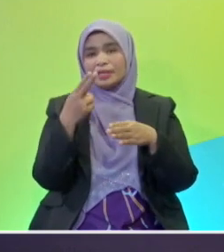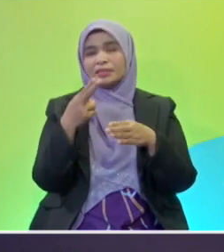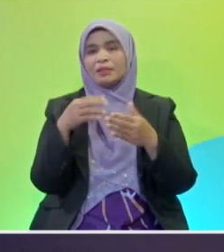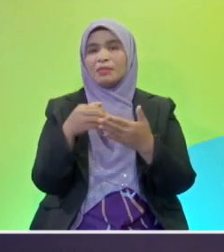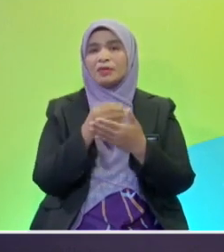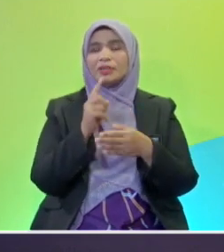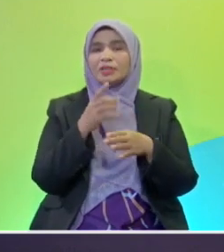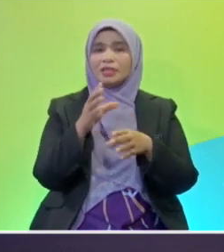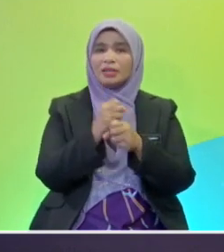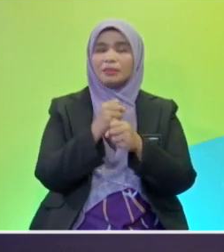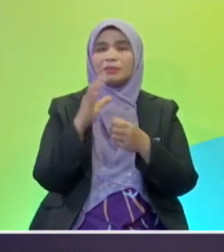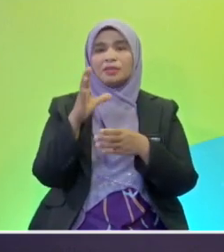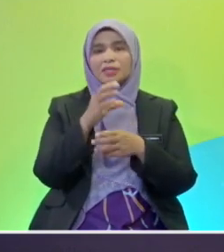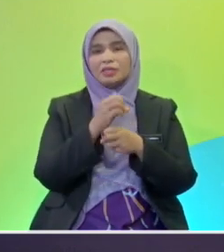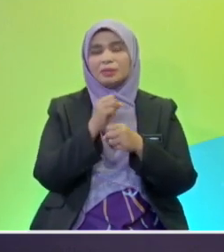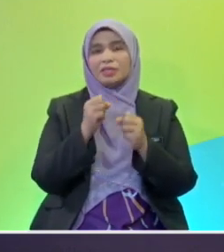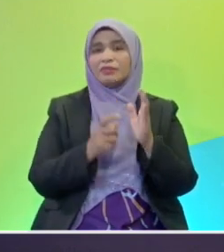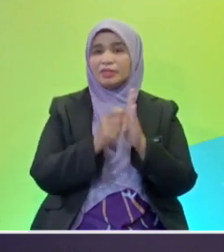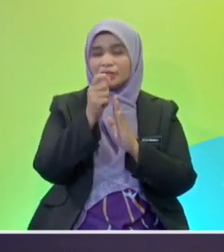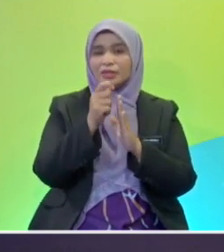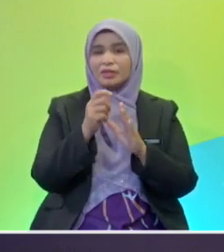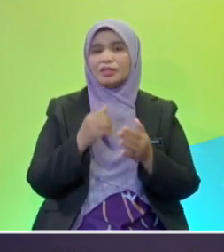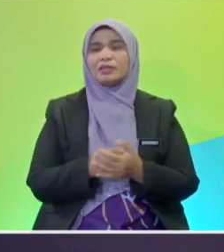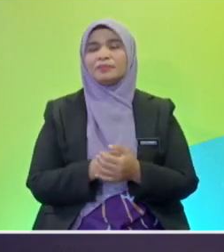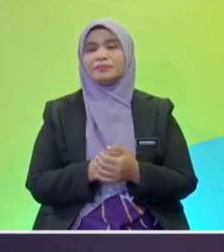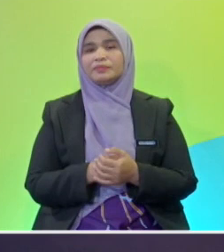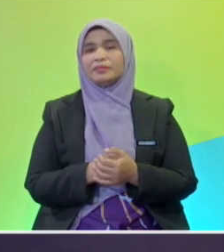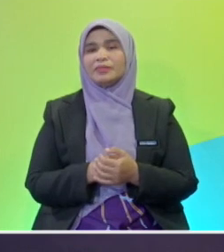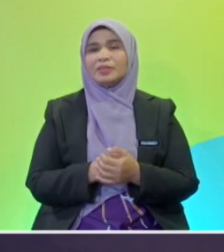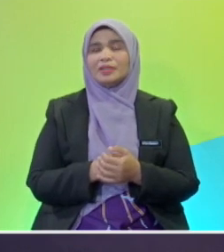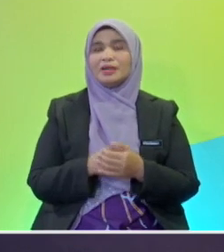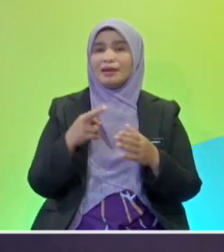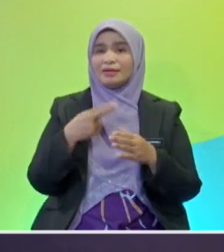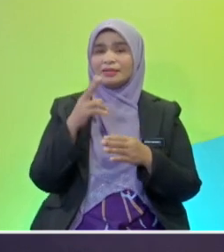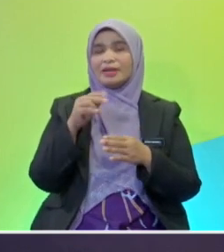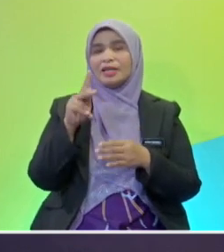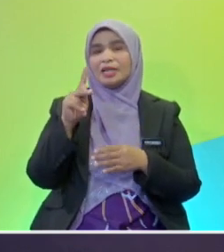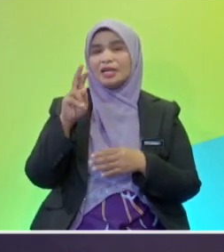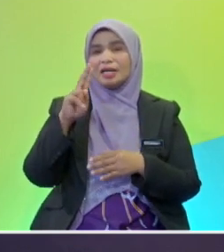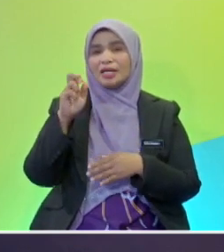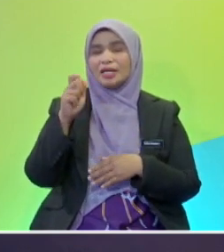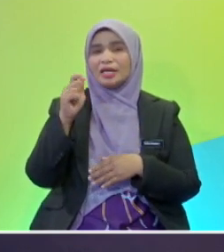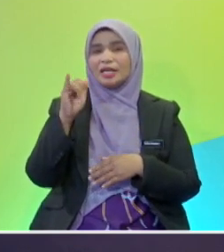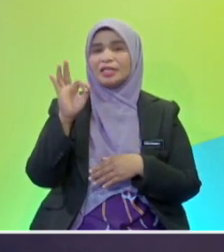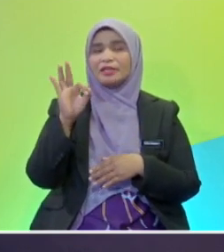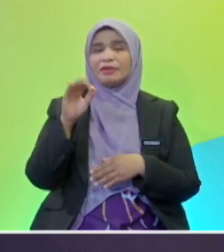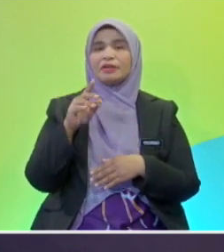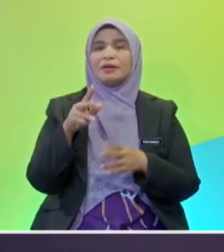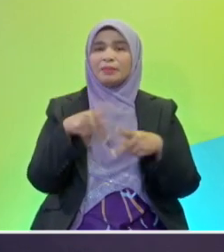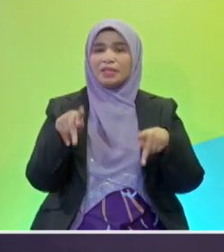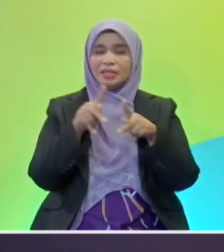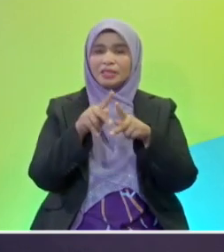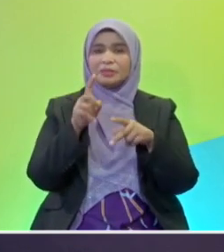pencapaian yang tertinggi dan jangan lupa Mesti ada hasil yang kreatif tambahan hiasan tadi yang penting kena ikut lakaran